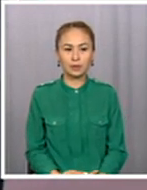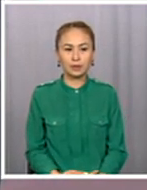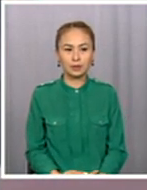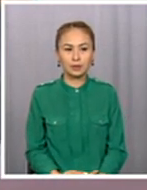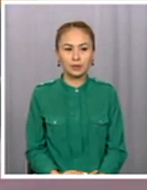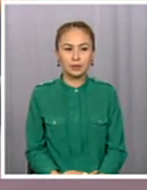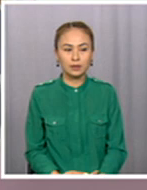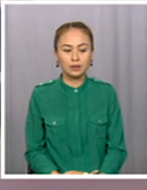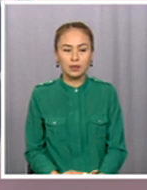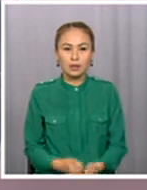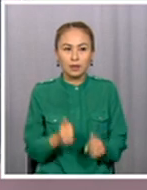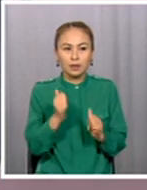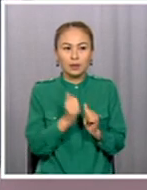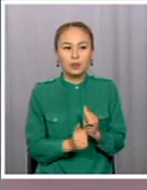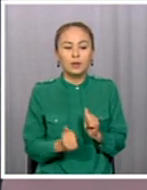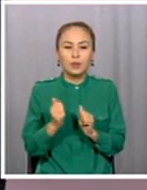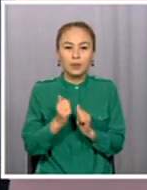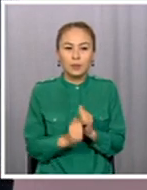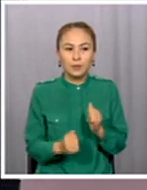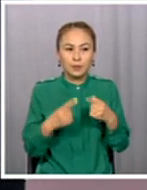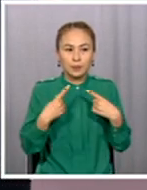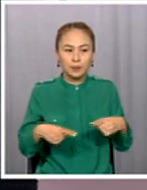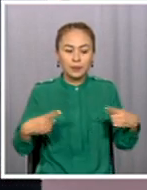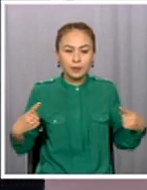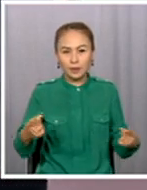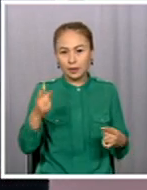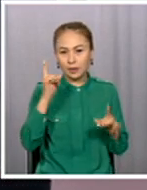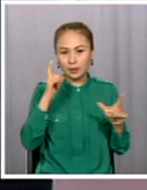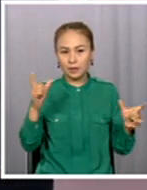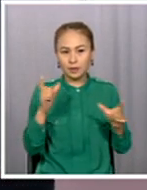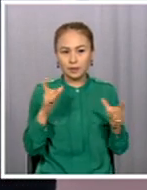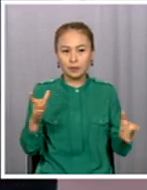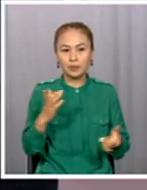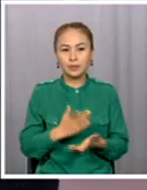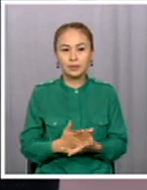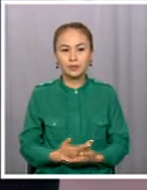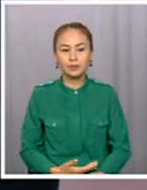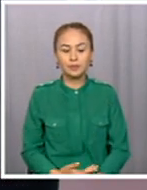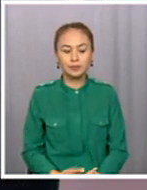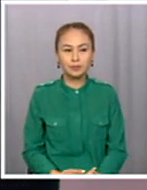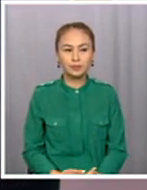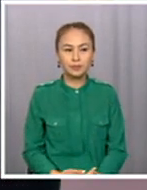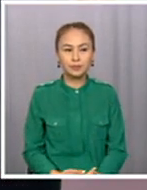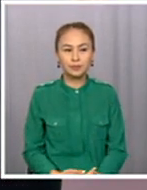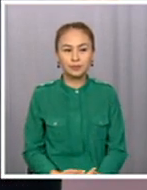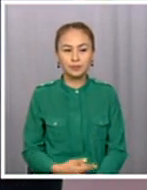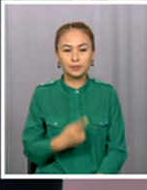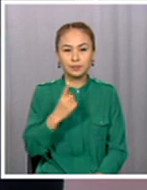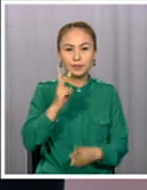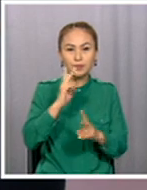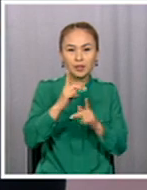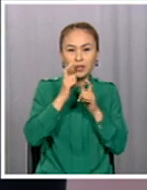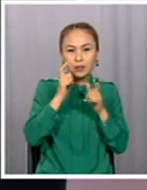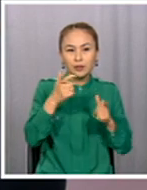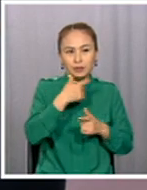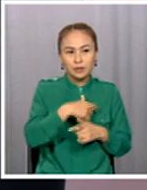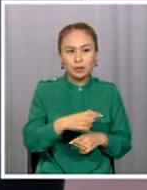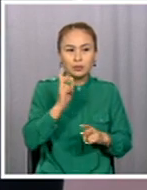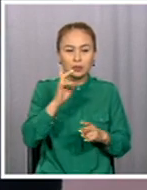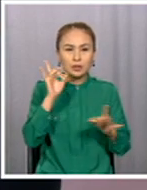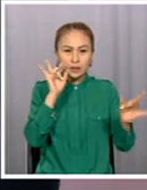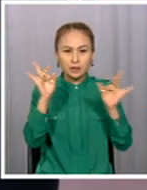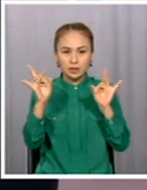жануарлардың әр қайсысы әр түрлі дыбыс шығарады. Мысалы, бірі шиқылдайды,